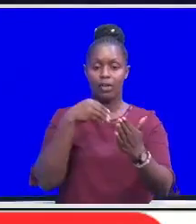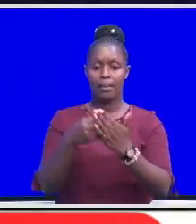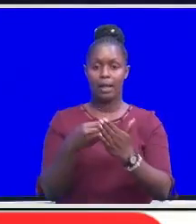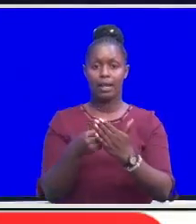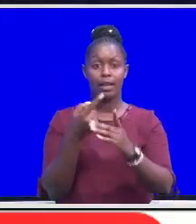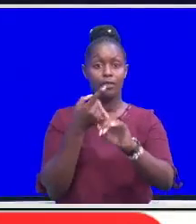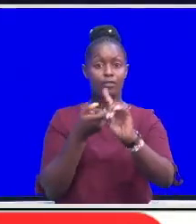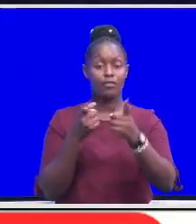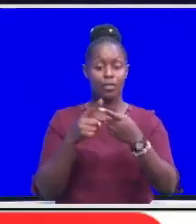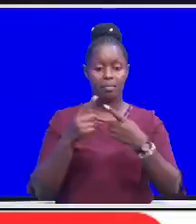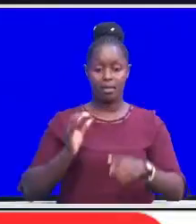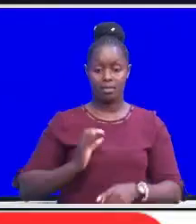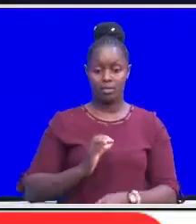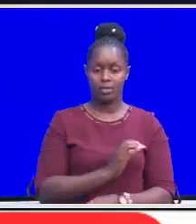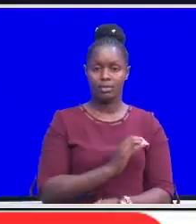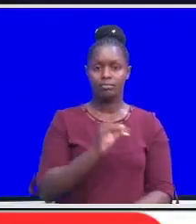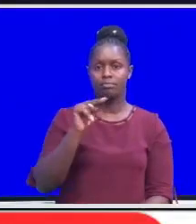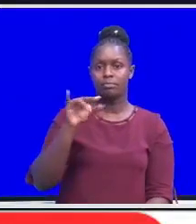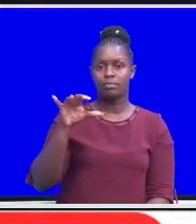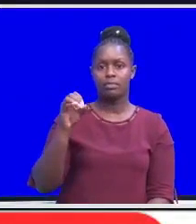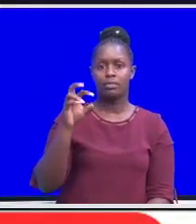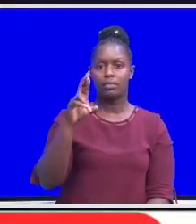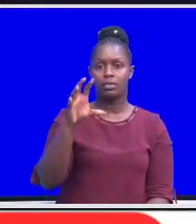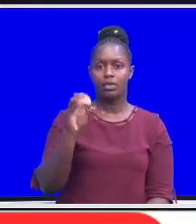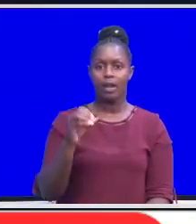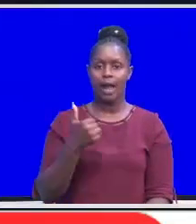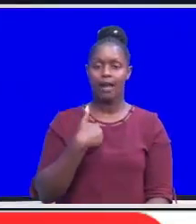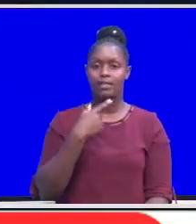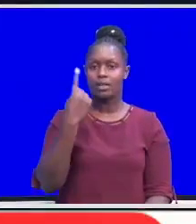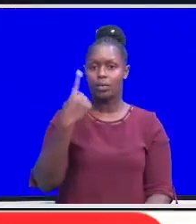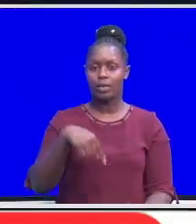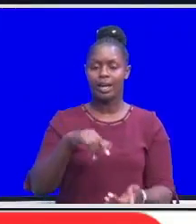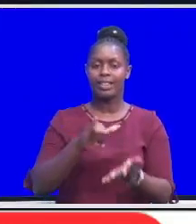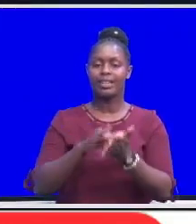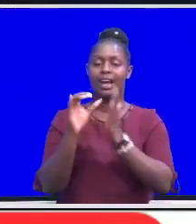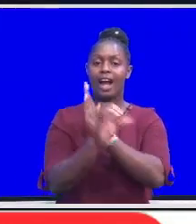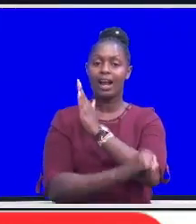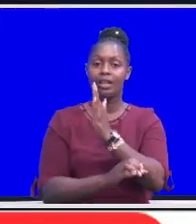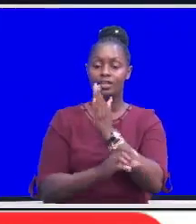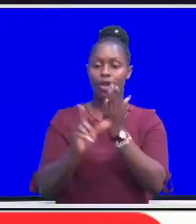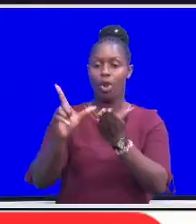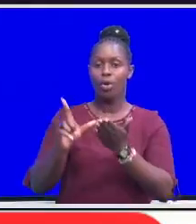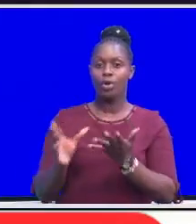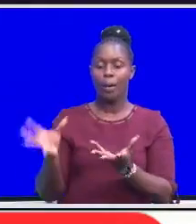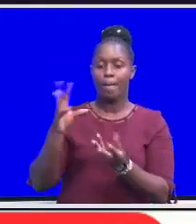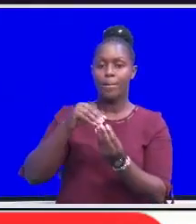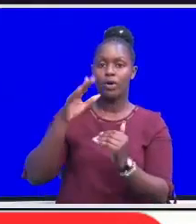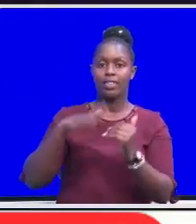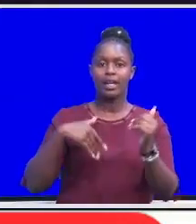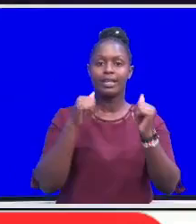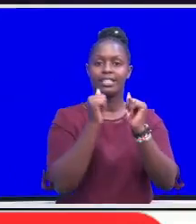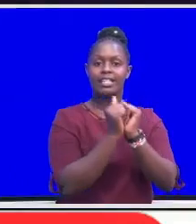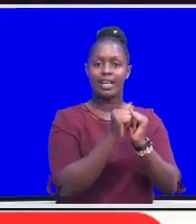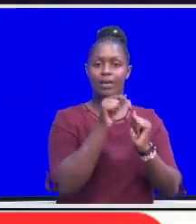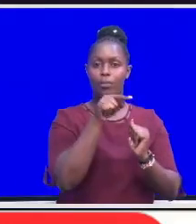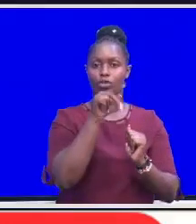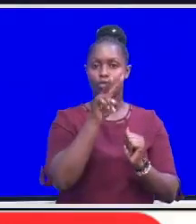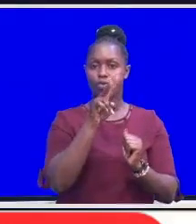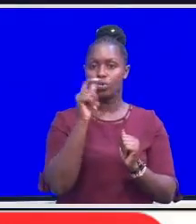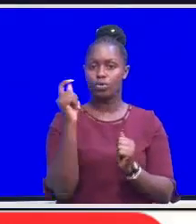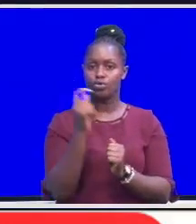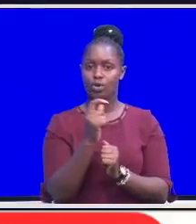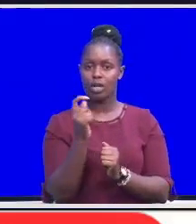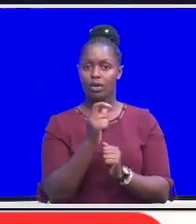ya bajeti na matumizi Ndindi Nyoro amesikitikia deni la taifa ambalo linafikia trilioni 10.25